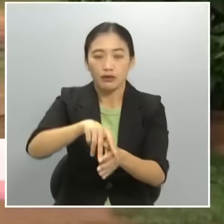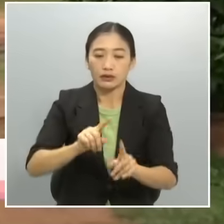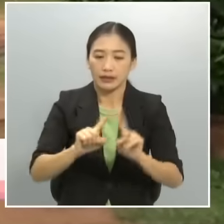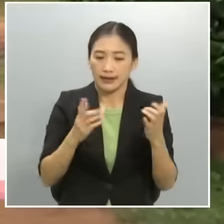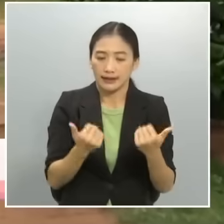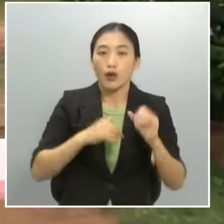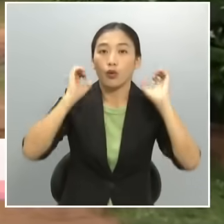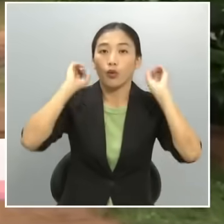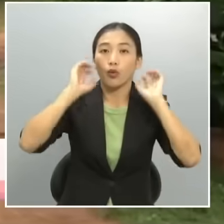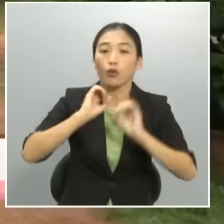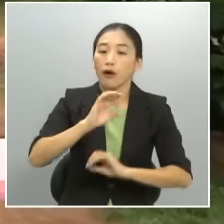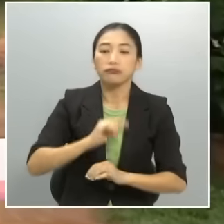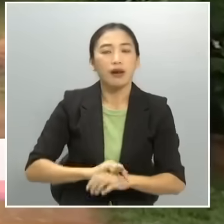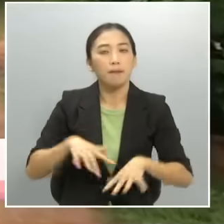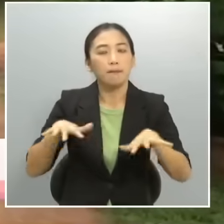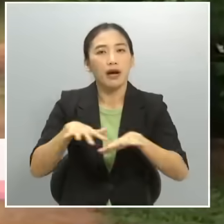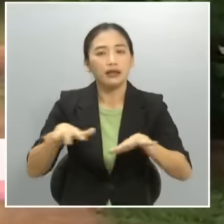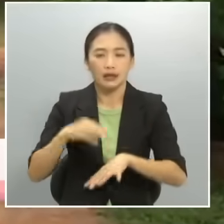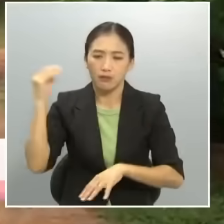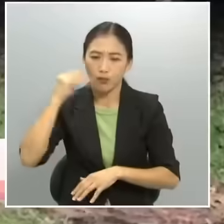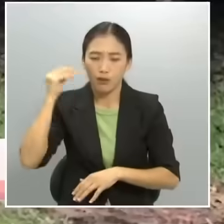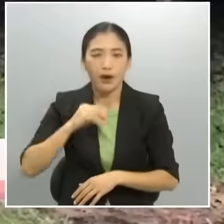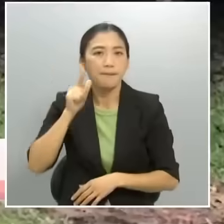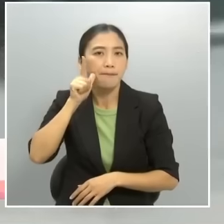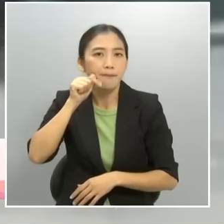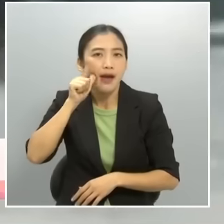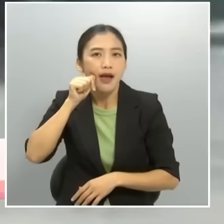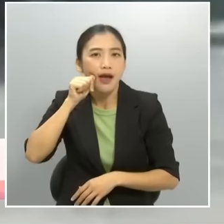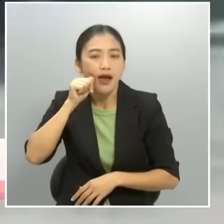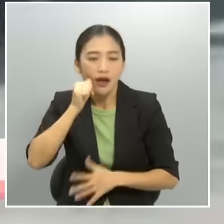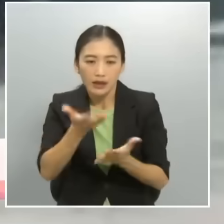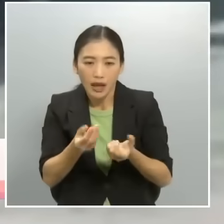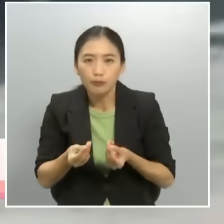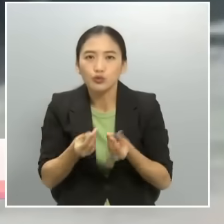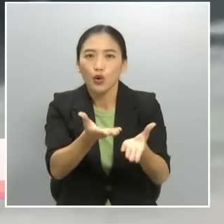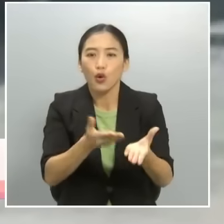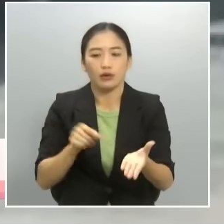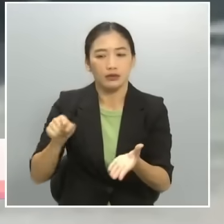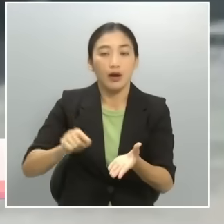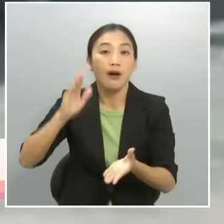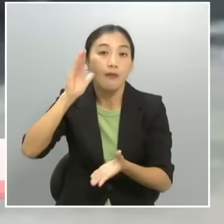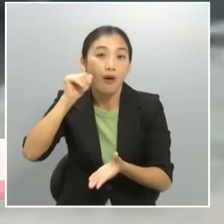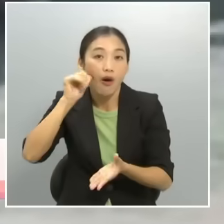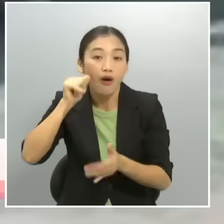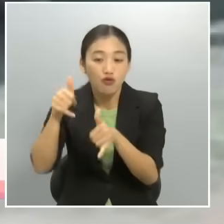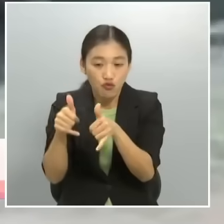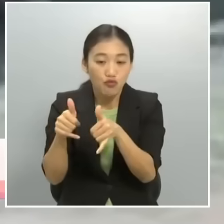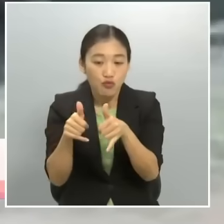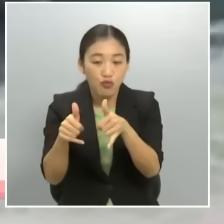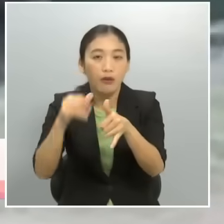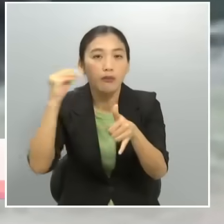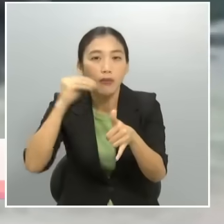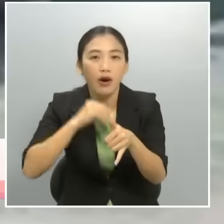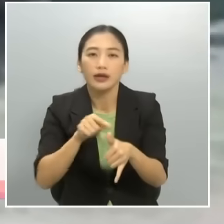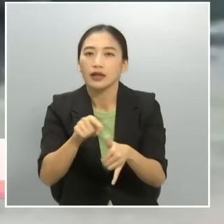อะค่ะก็จะมารับมาส่งน้องพร้อมกับแม่เป็นประจำแล้วน้องก็จะเรียกว่าพ่อจ๋าแม่จ๋า ครูก็เลยเข้าใจผิด เข้